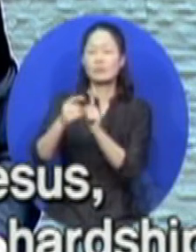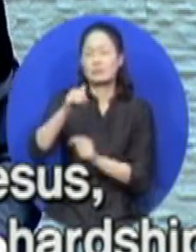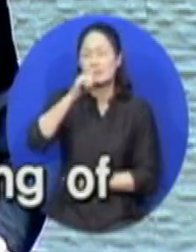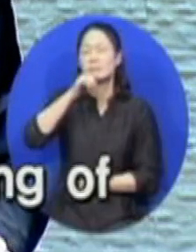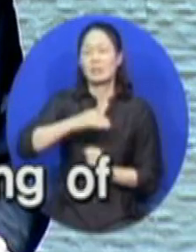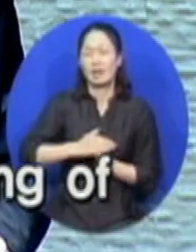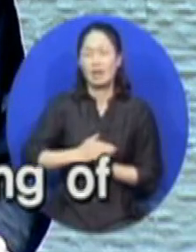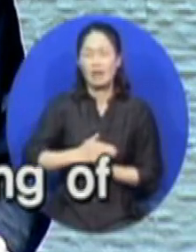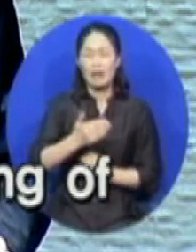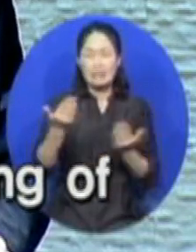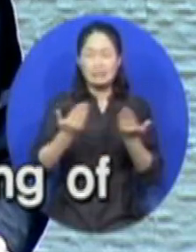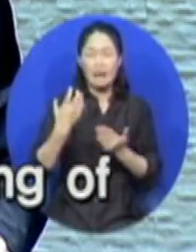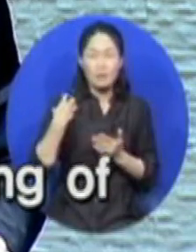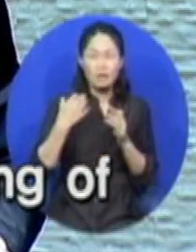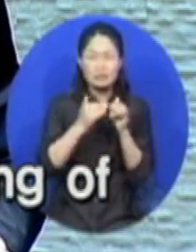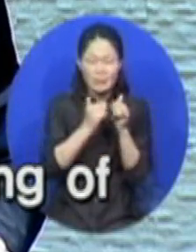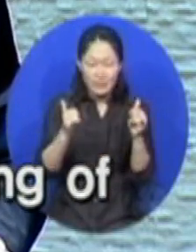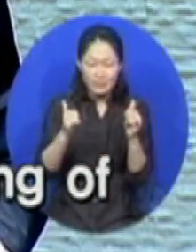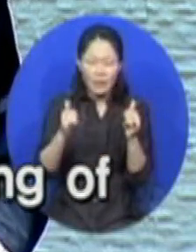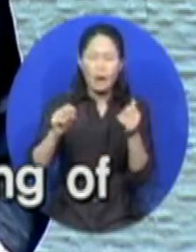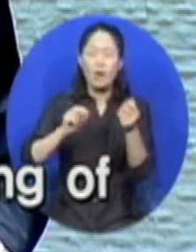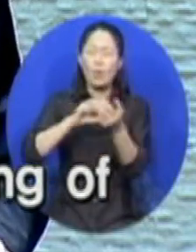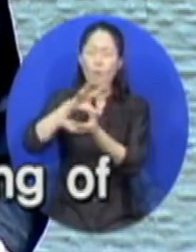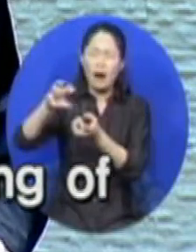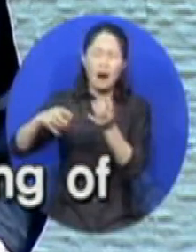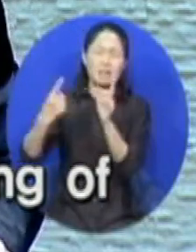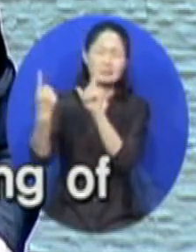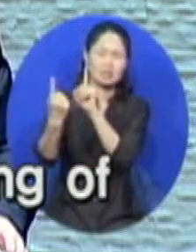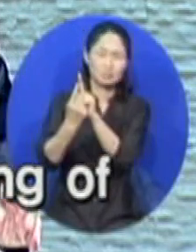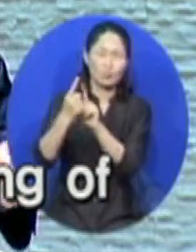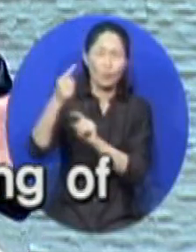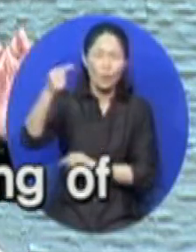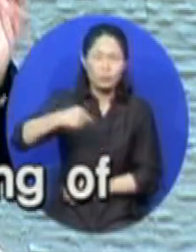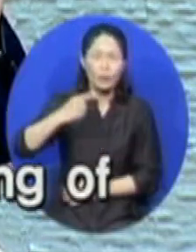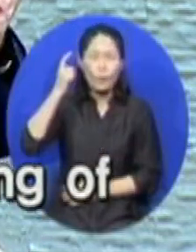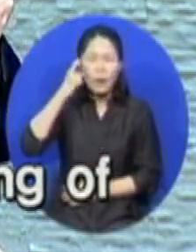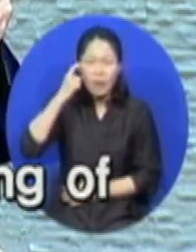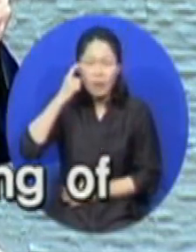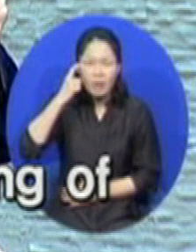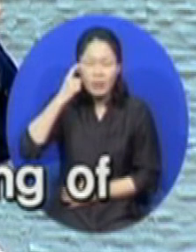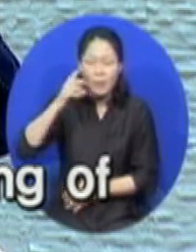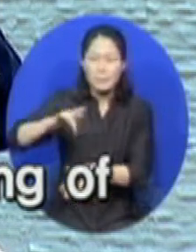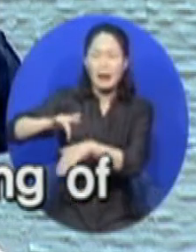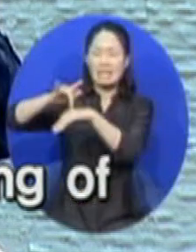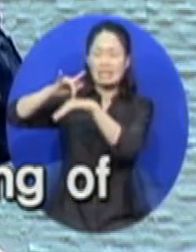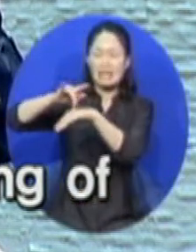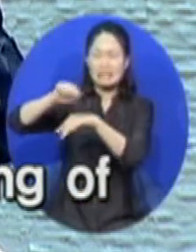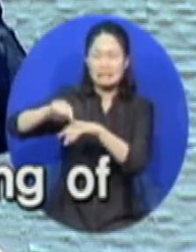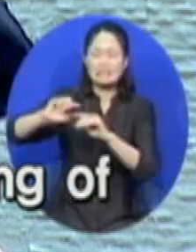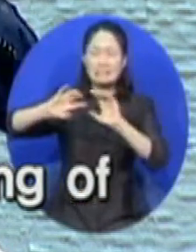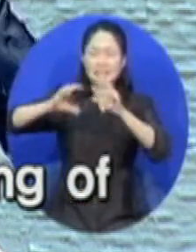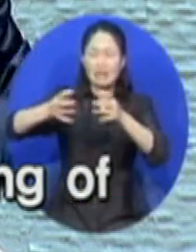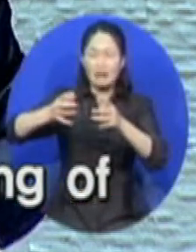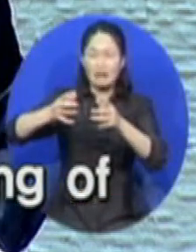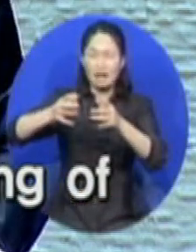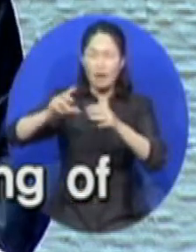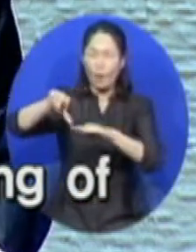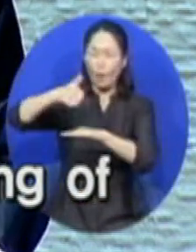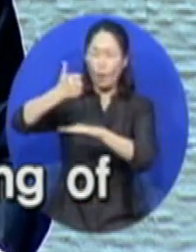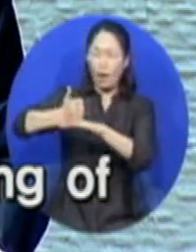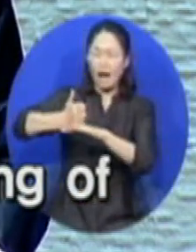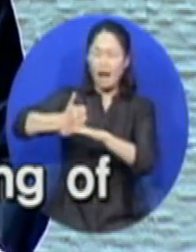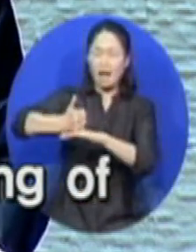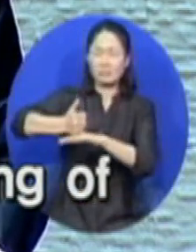있습니다 사명자 에게 관람 박차 옵니다 왜 마귀가 이 세상을 왕 노릇을 하고 있는